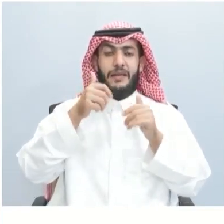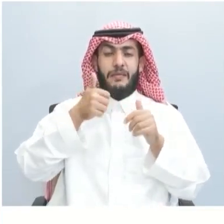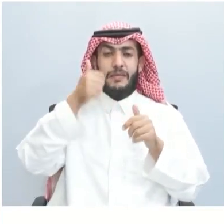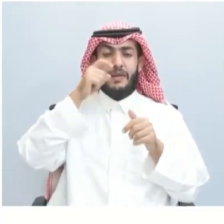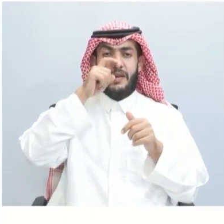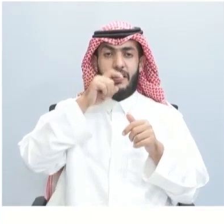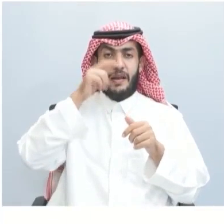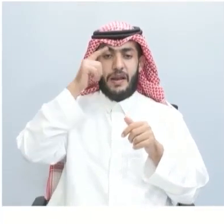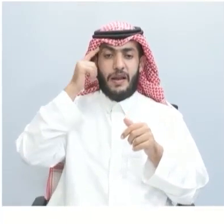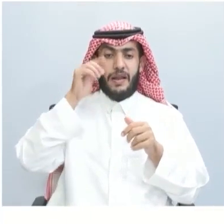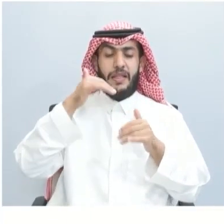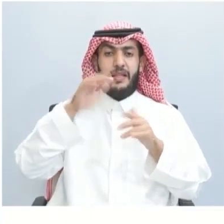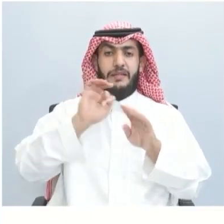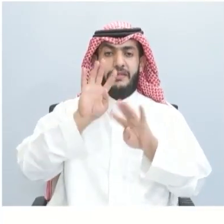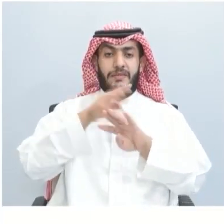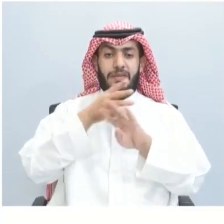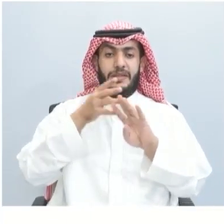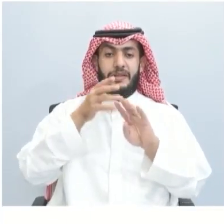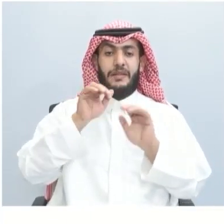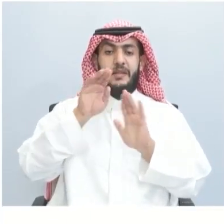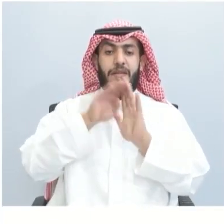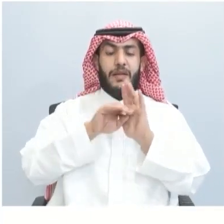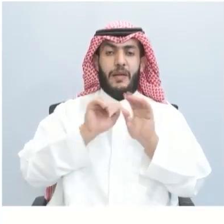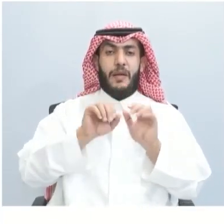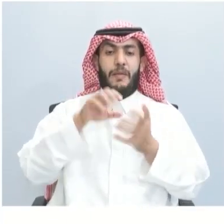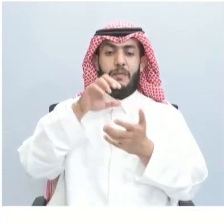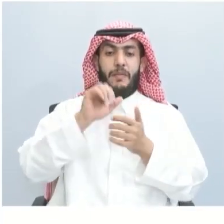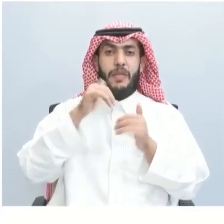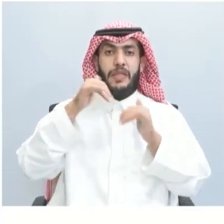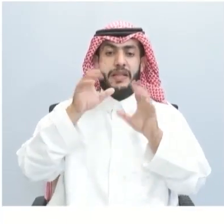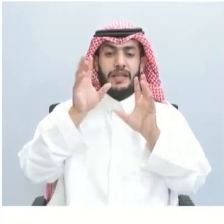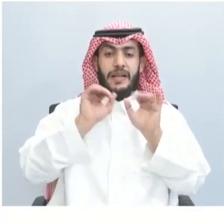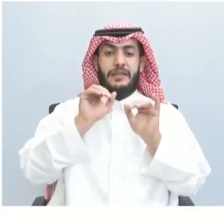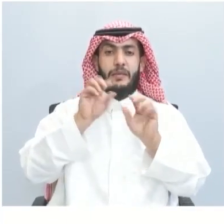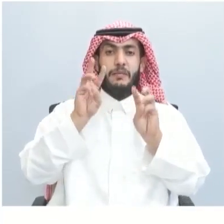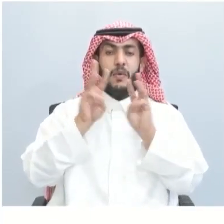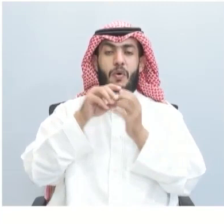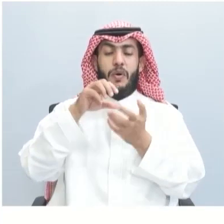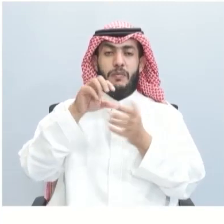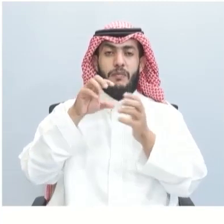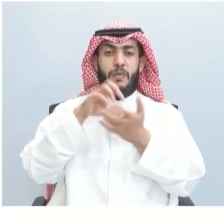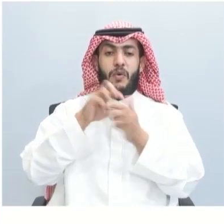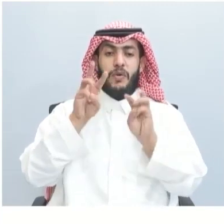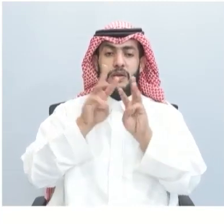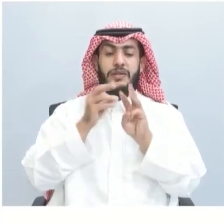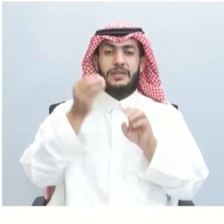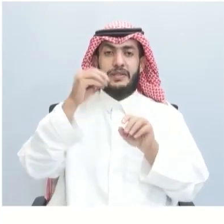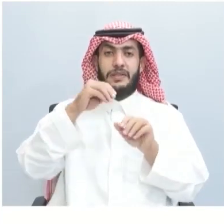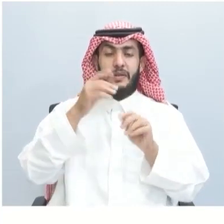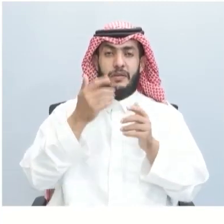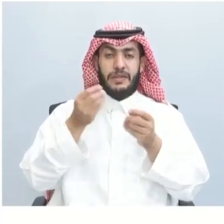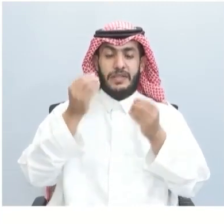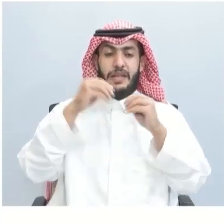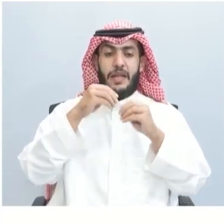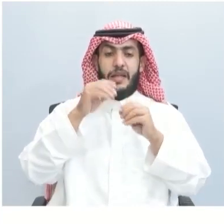تحتاجها في هيكليه وتركيب محتوى الموقع الالكتروني وذلك لرفع تصنيف الموقع